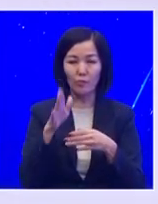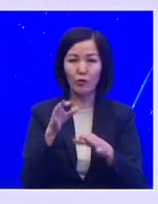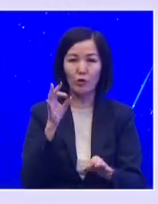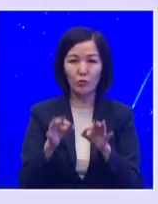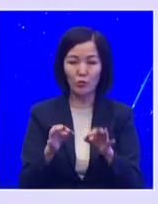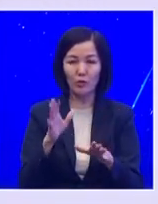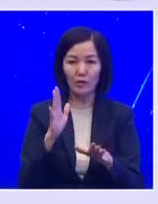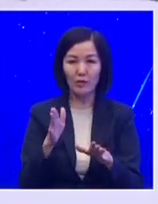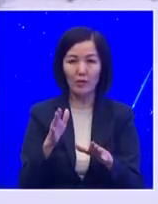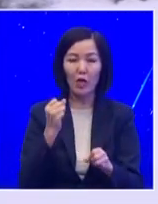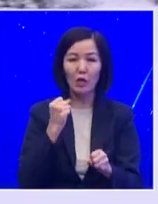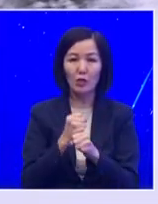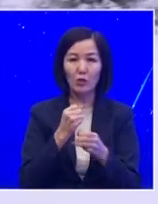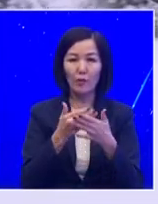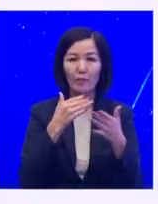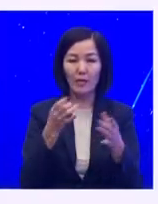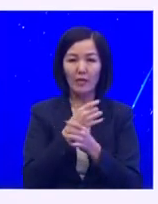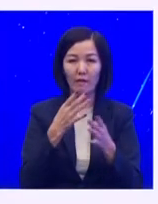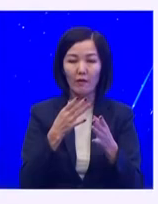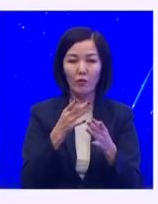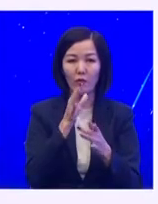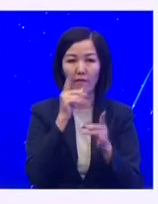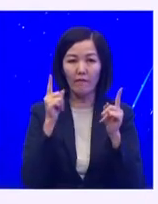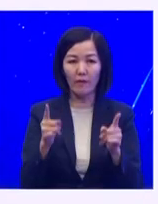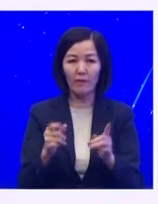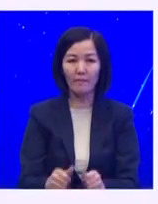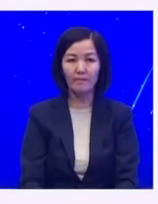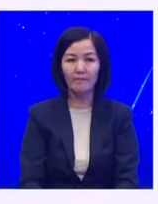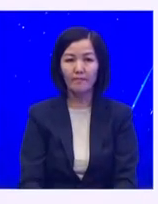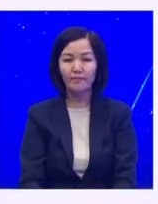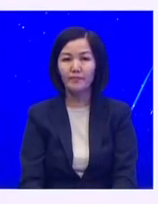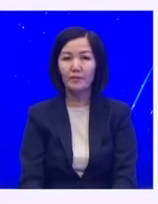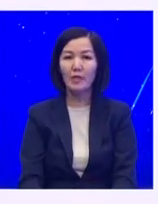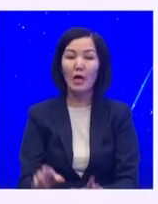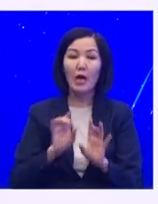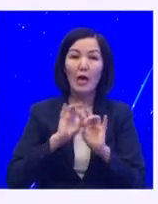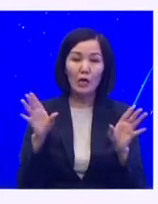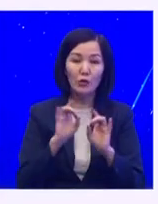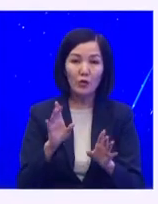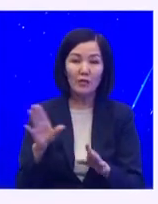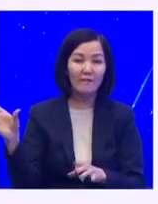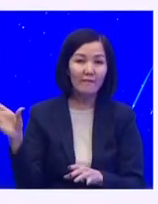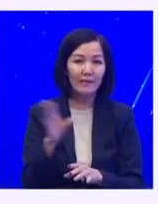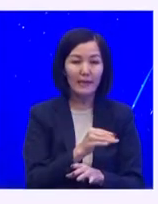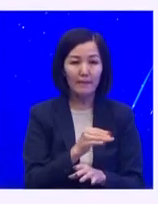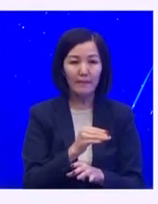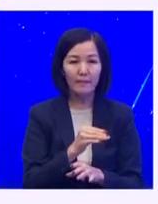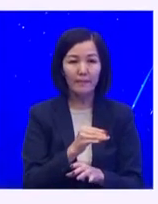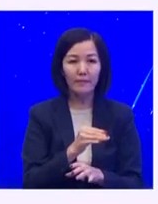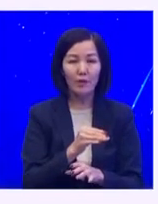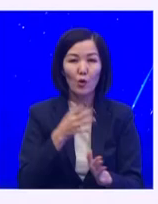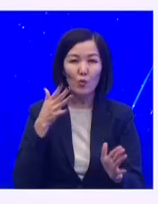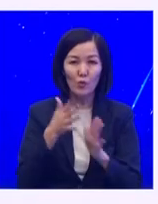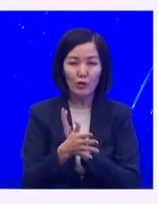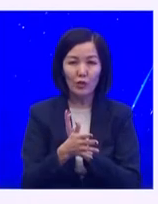наказание становится еще строже в предновогодний период. Пользуясь случаем, хочу рассказать всем, что иск по возмещению